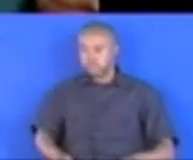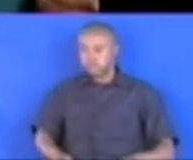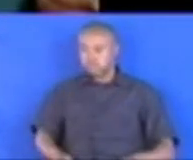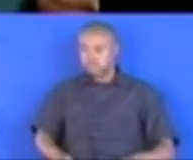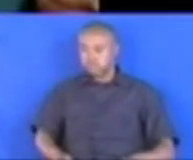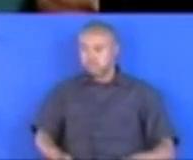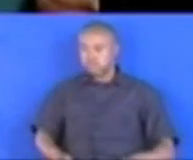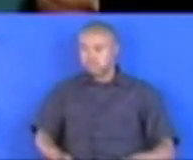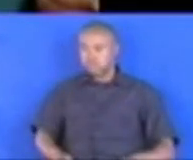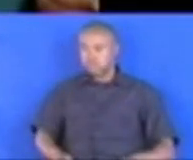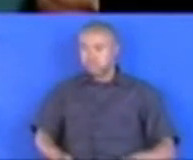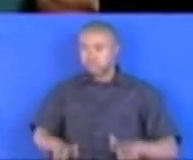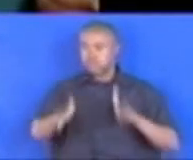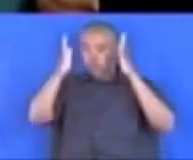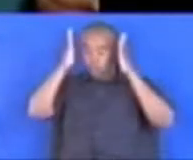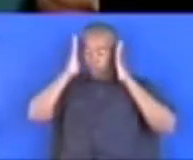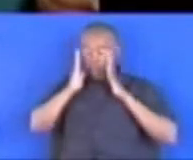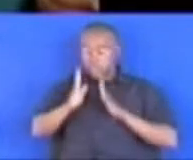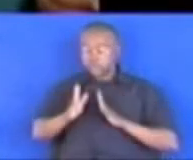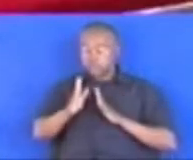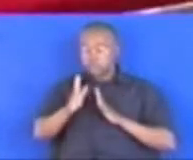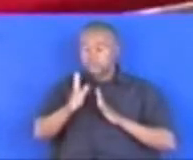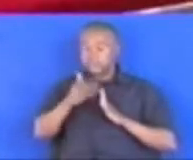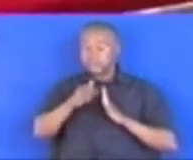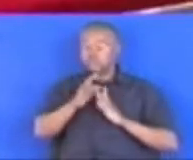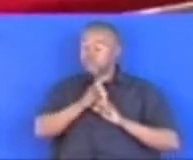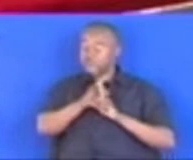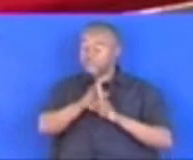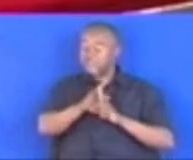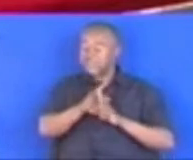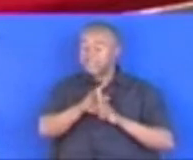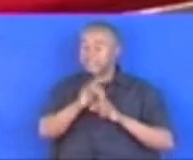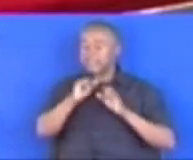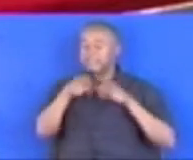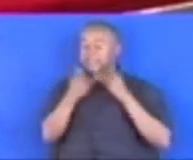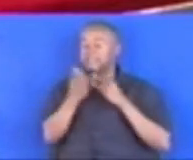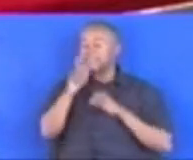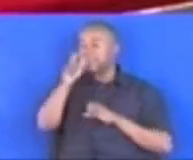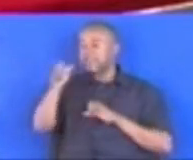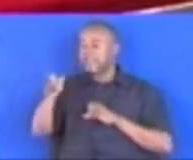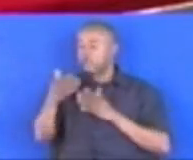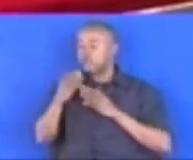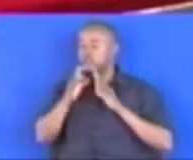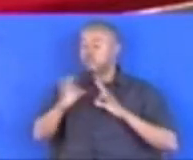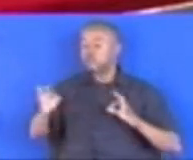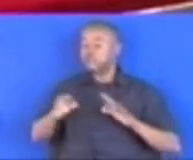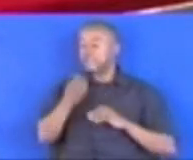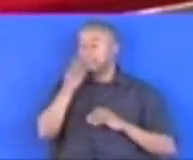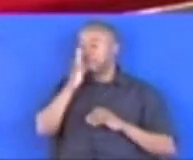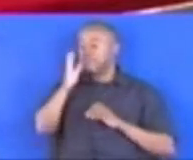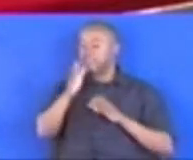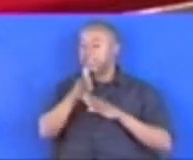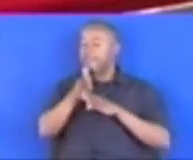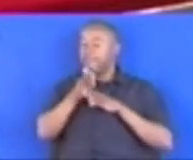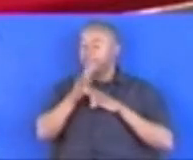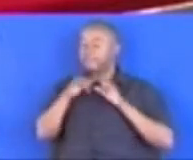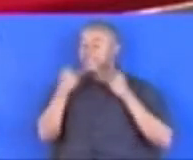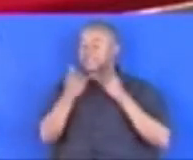Spika, ufuatiliaji wa mashirika yasiyo ya kiserikali umeendelea kufanyika sambamba na kuhuisha taarifa zake kama